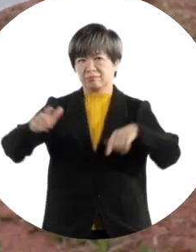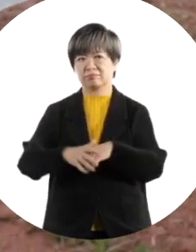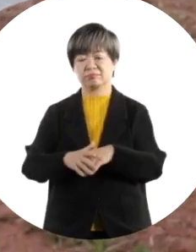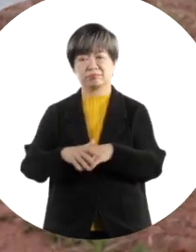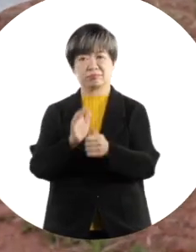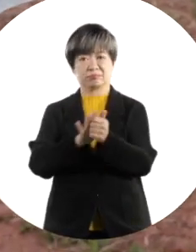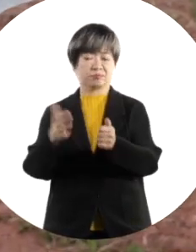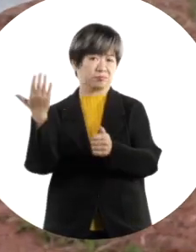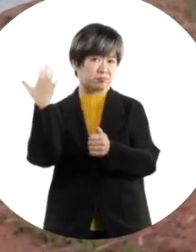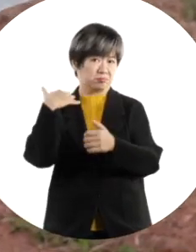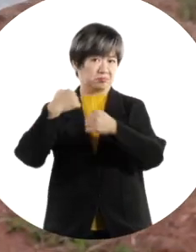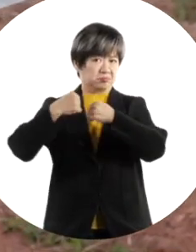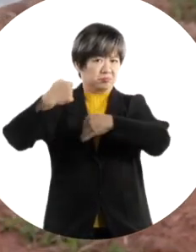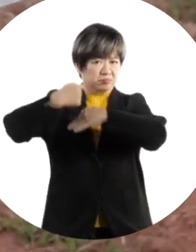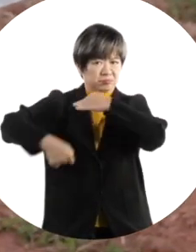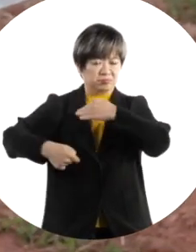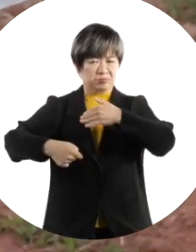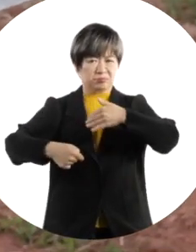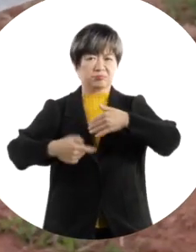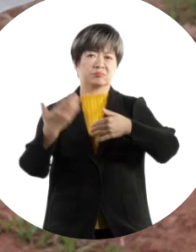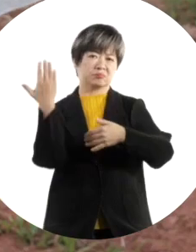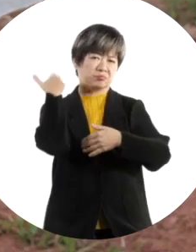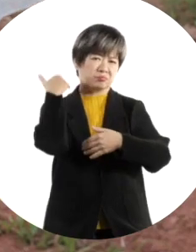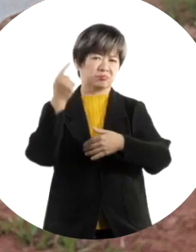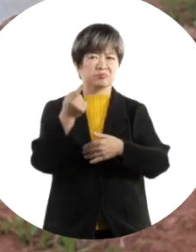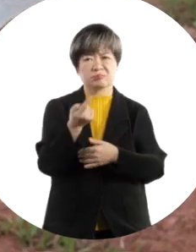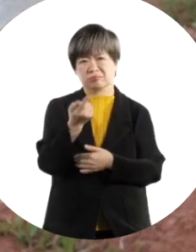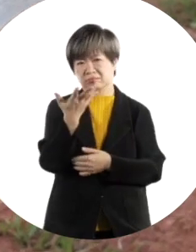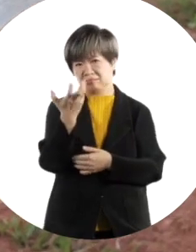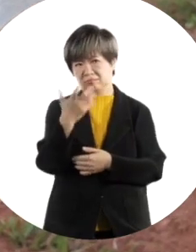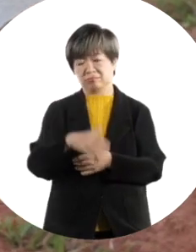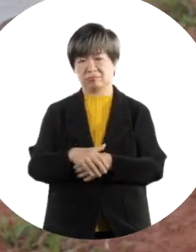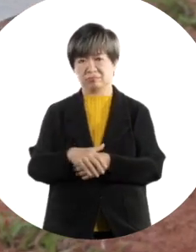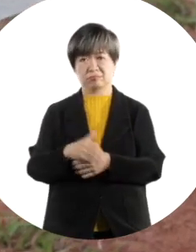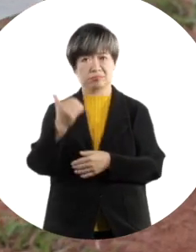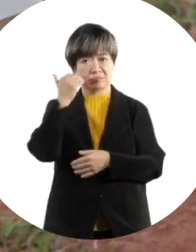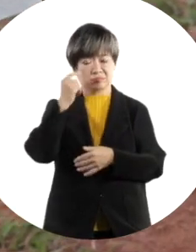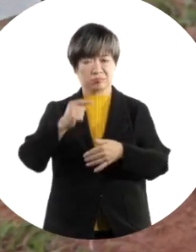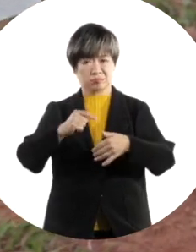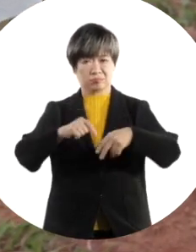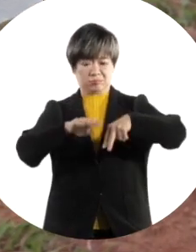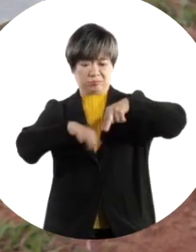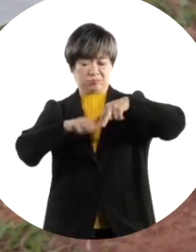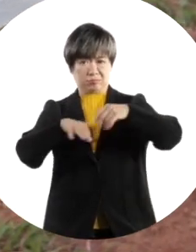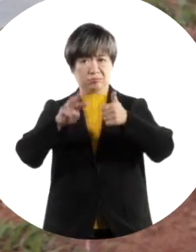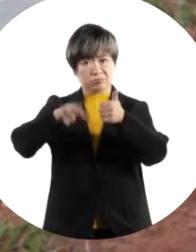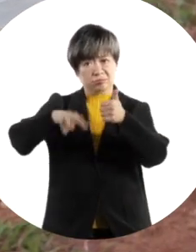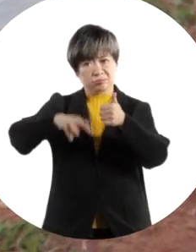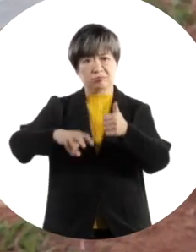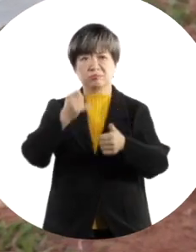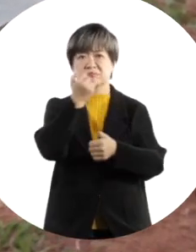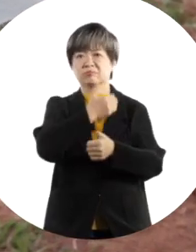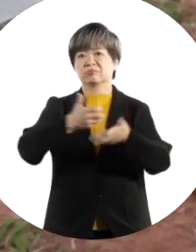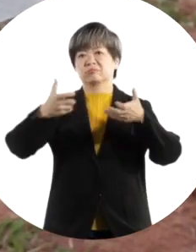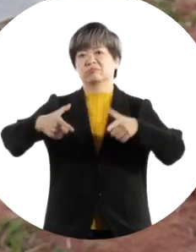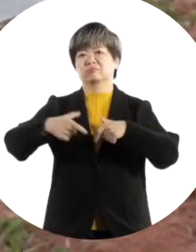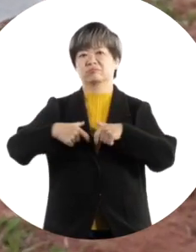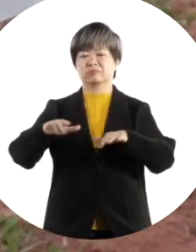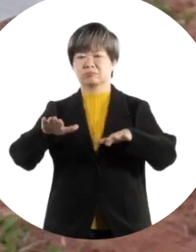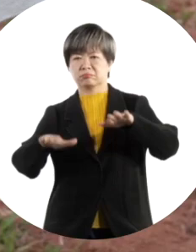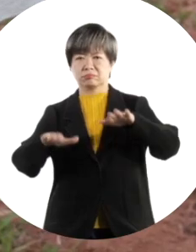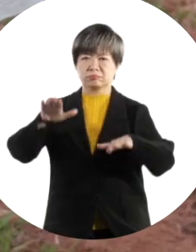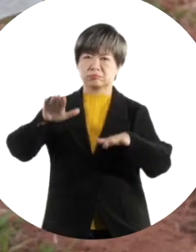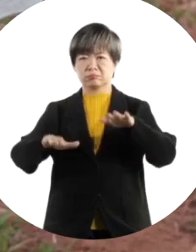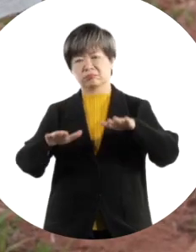能导致背部拉伤以及下背痛，在进行下肢训练的时候，也有可能因为重心不稳导